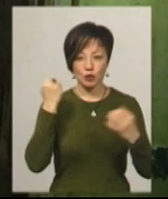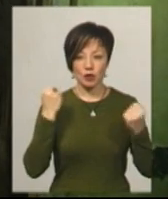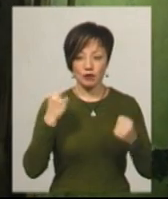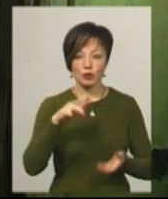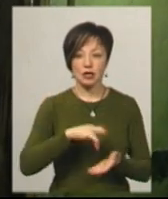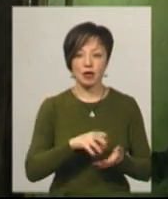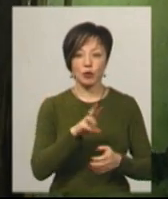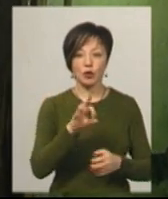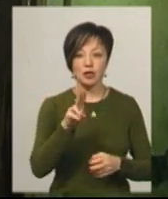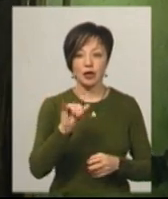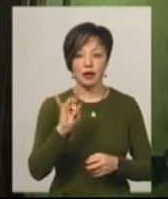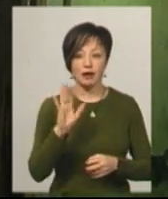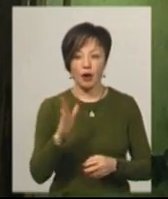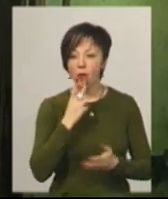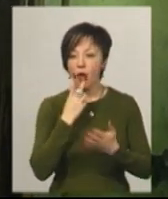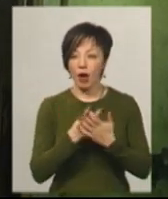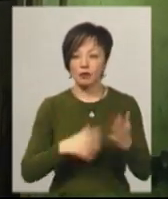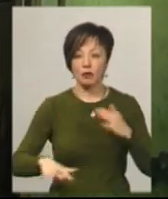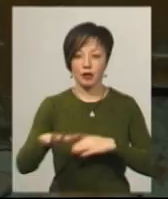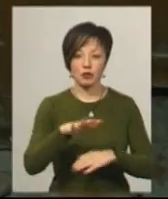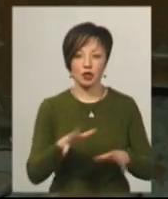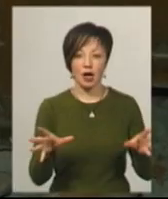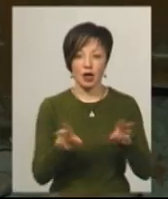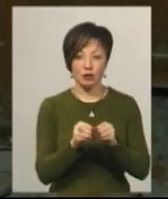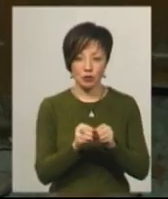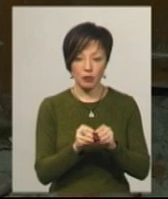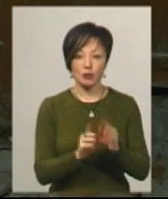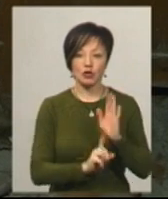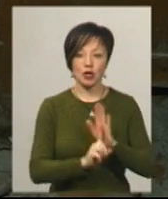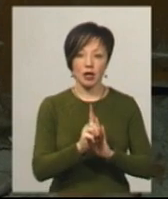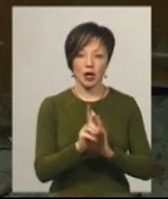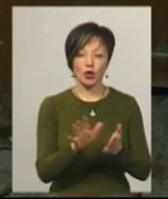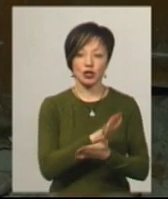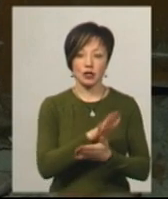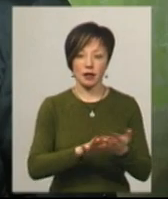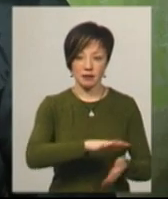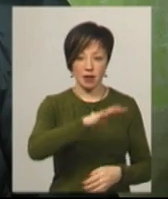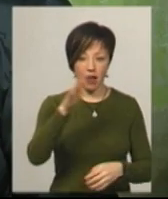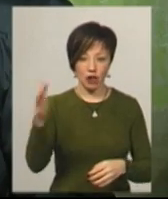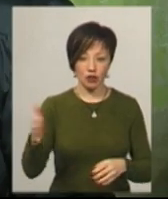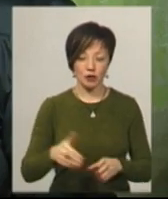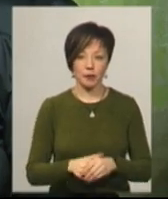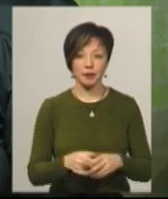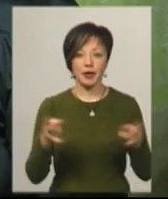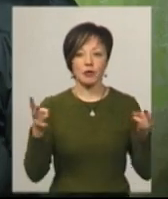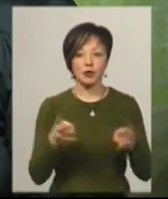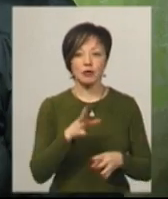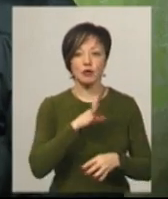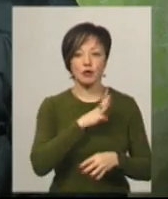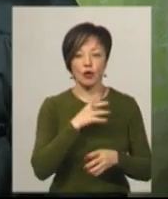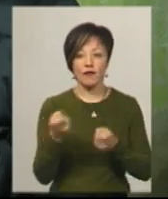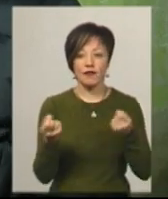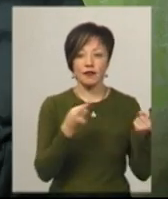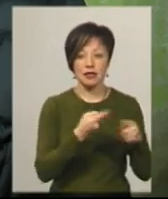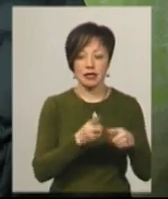центрі «Плоскирів» у Дальніх Гречанах, показує приміщення, яке разом з однодумцями почали розчищати від захаращень. Потрібно було вивезти це сміття,